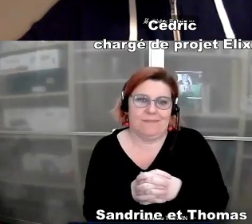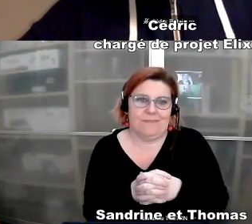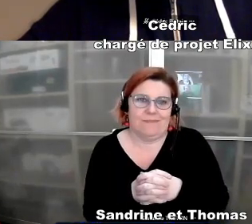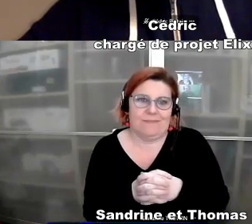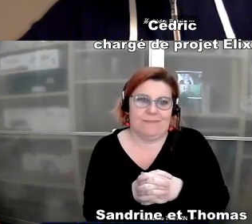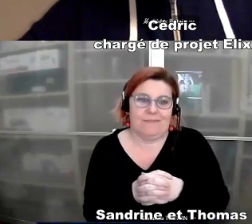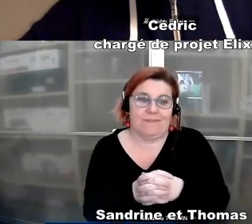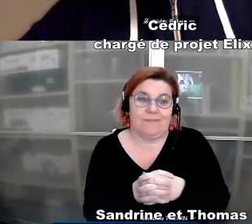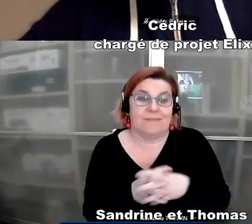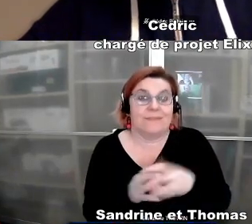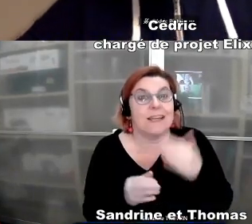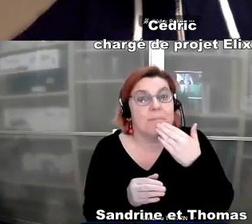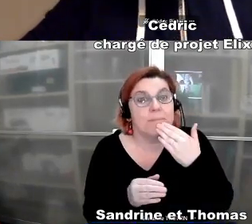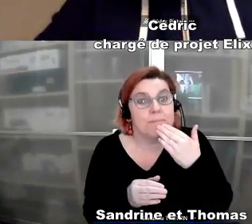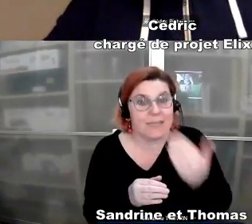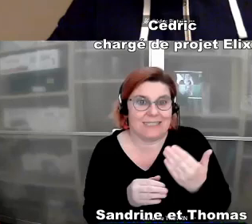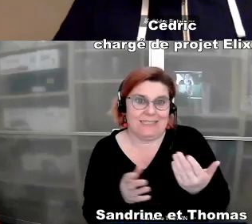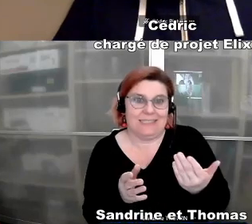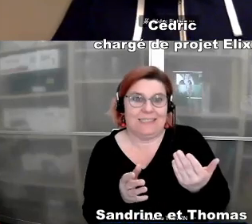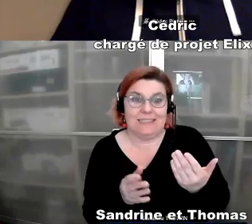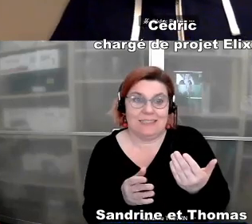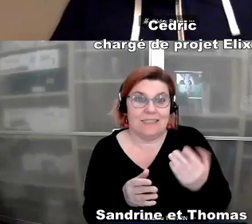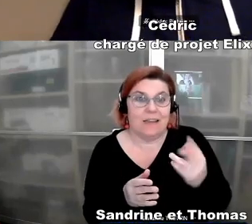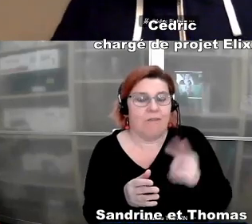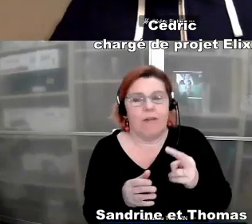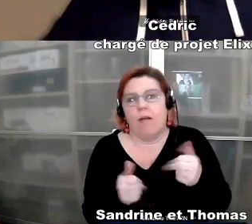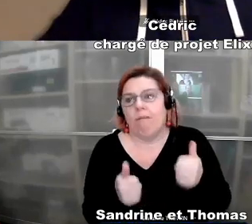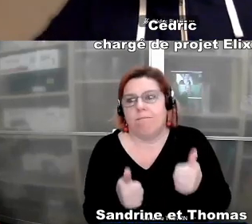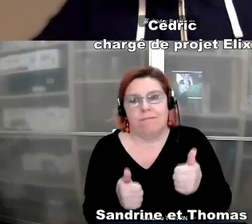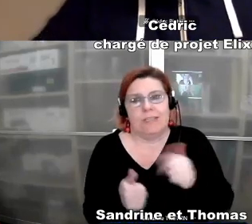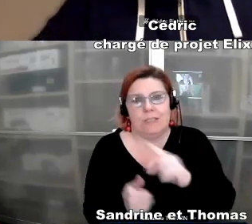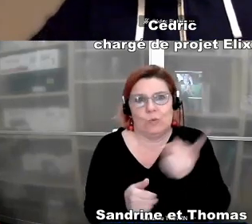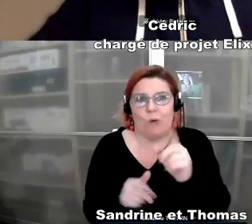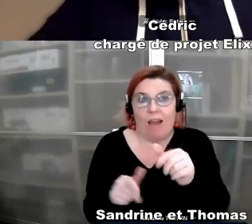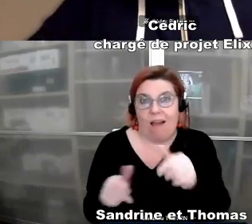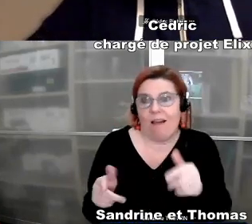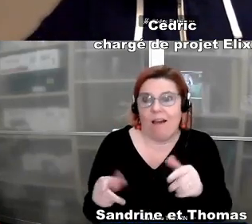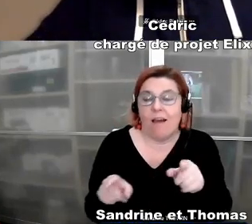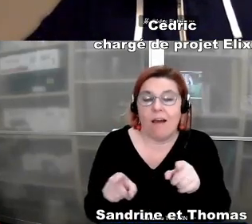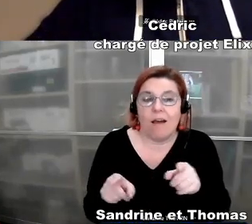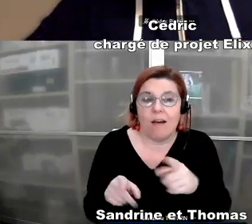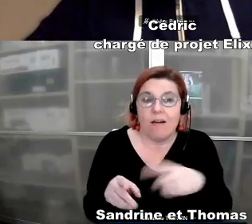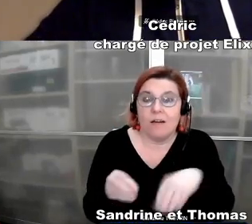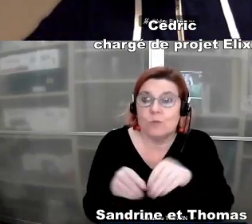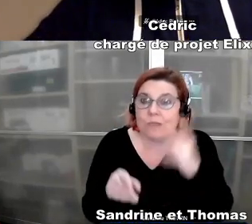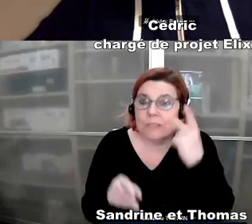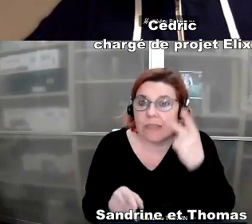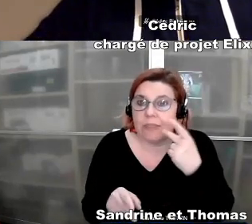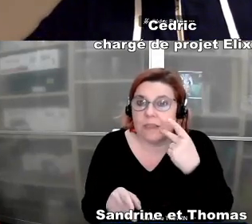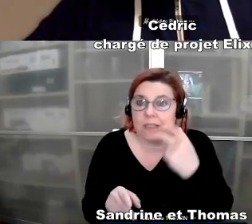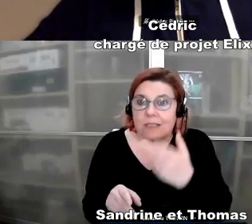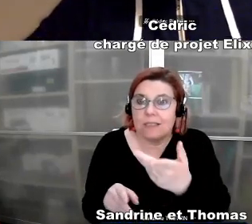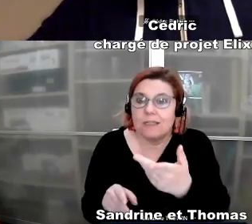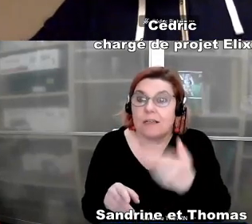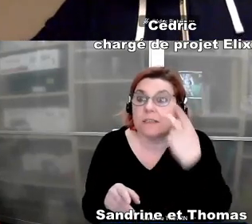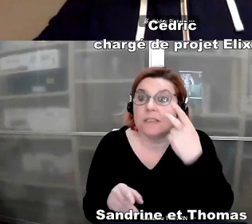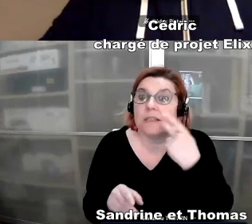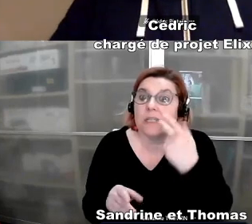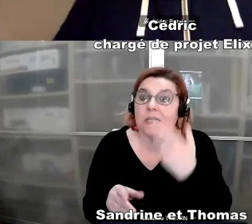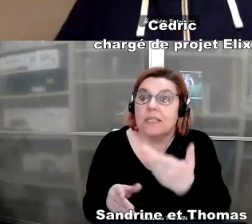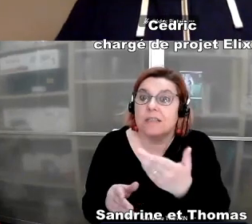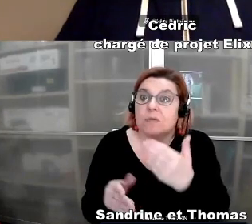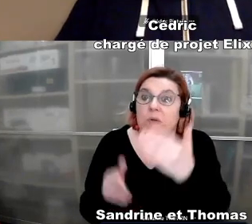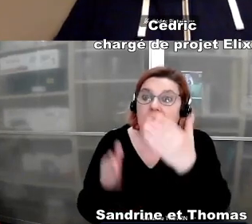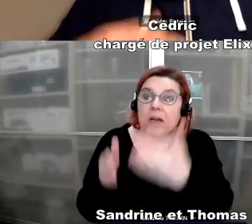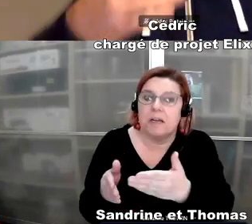Bah merci beaucoup, c'est vraiment cool de vous avoir tous là. Il y a également Cédric. Alors Cédric, toi